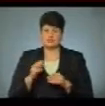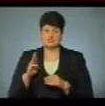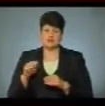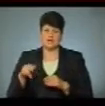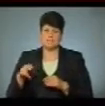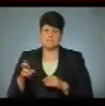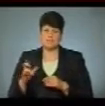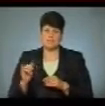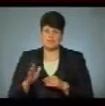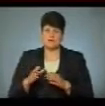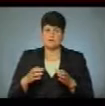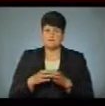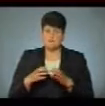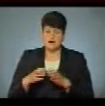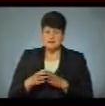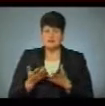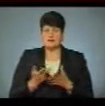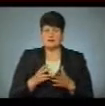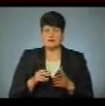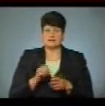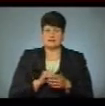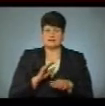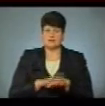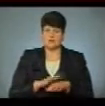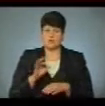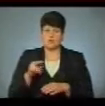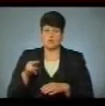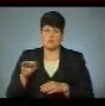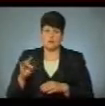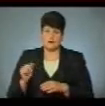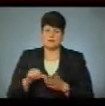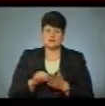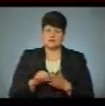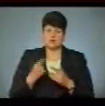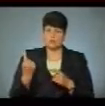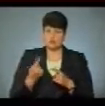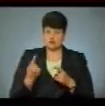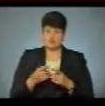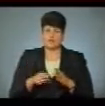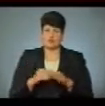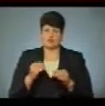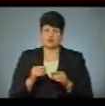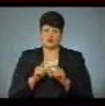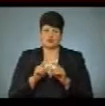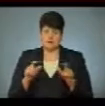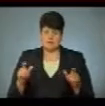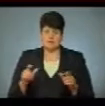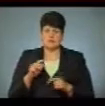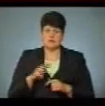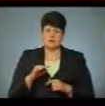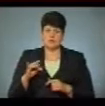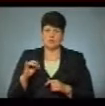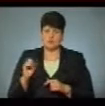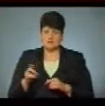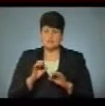партії, порушення передвиборчої агітації яких зафіксувала опора. Представниця обласного виборчого штабу від Європейської солідарності Мар'яна Юрик